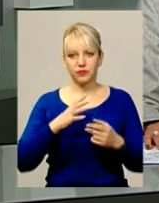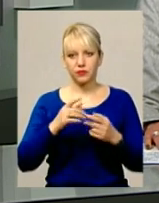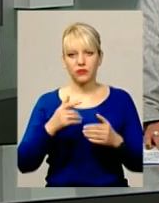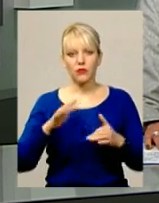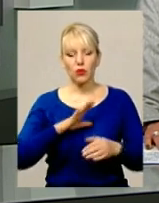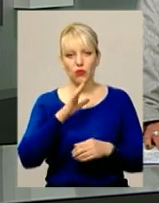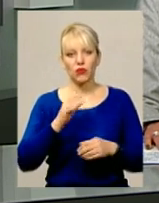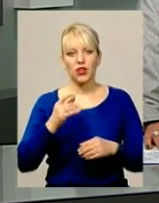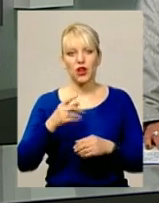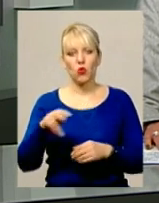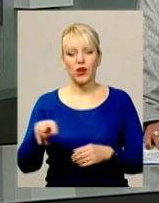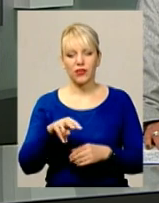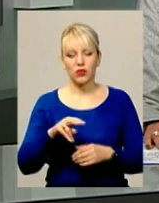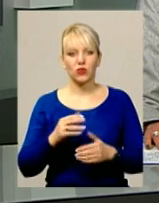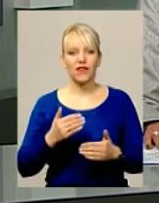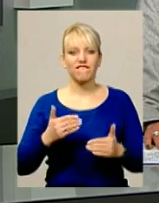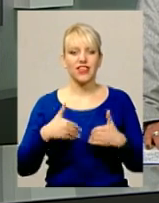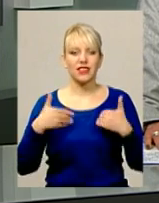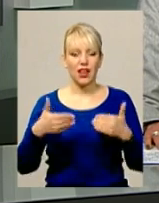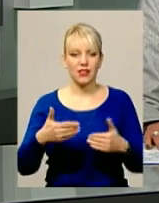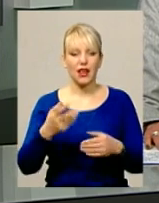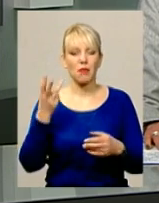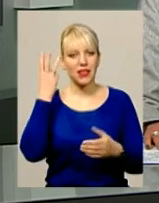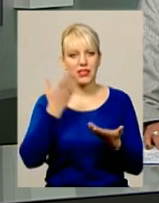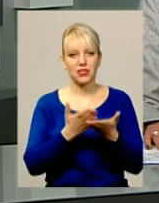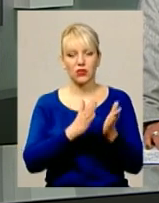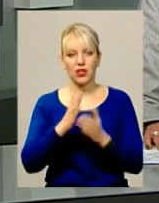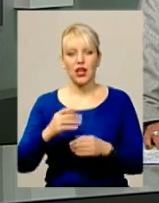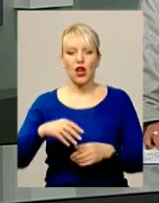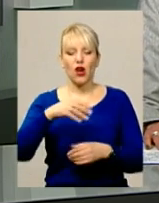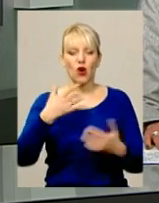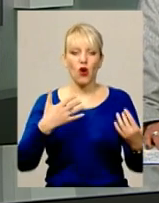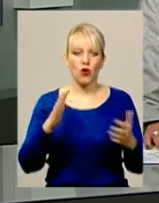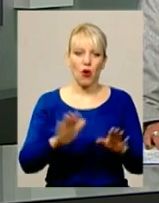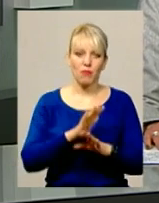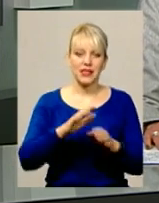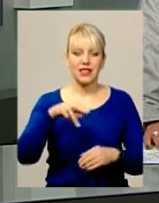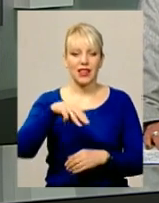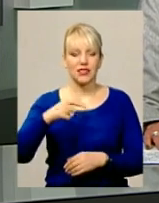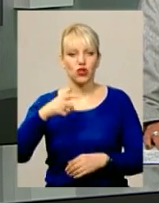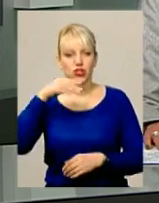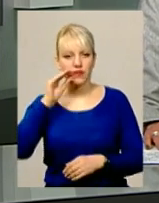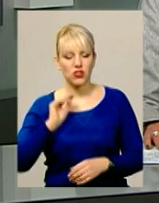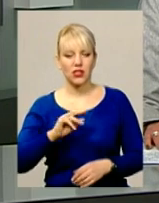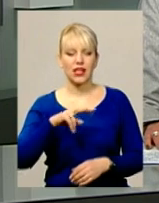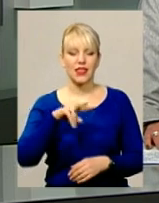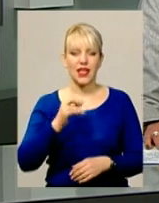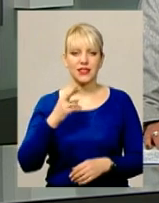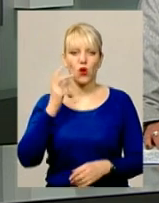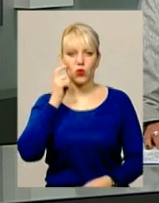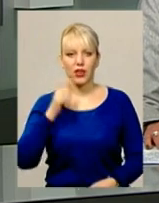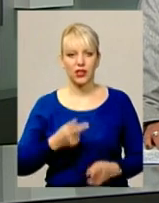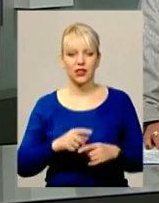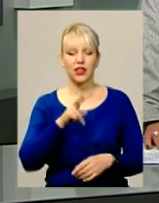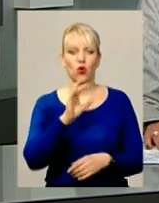літературно-мистецькій вітальні Хмельницької центральної книгозбірні. Романси на вірші Тараса Шевченка, Лесі Українки, Олександра Олеся, Андрія Малишка